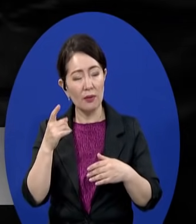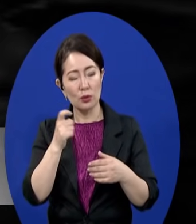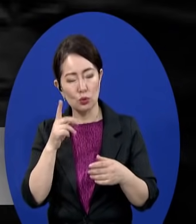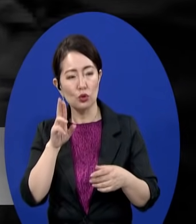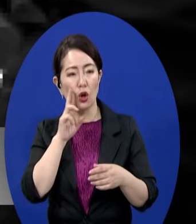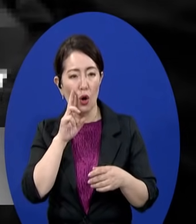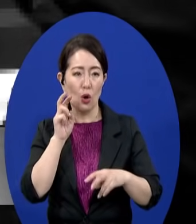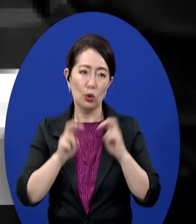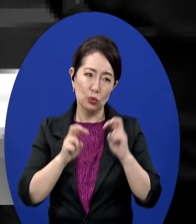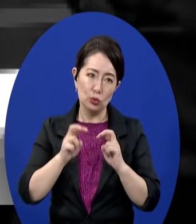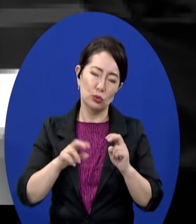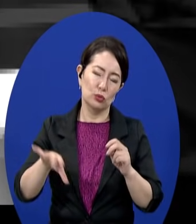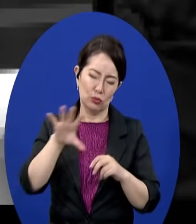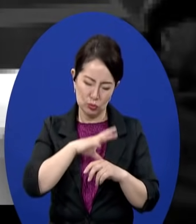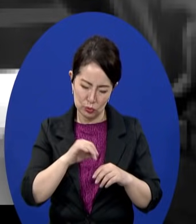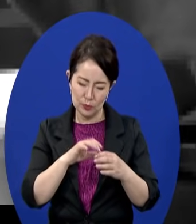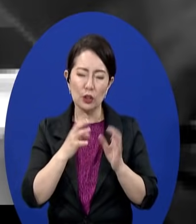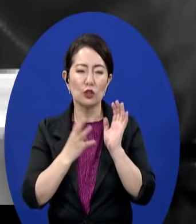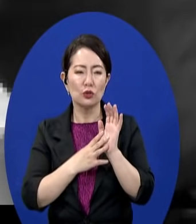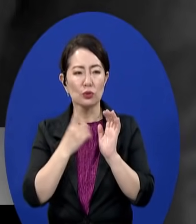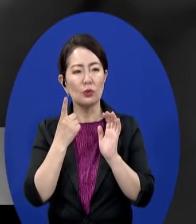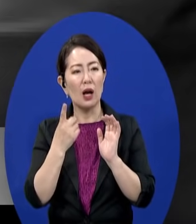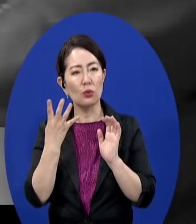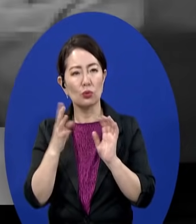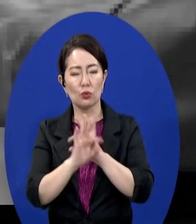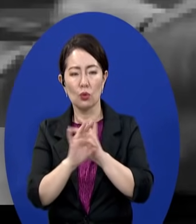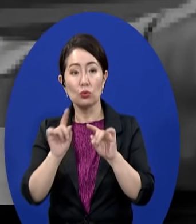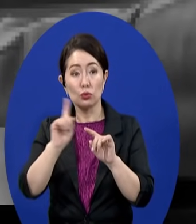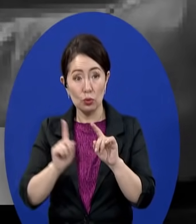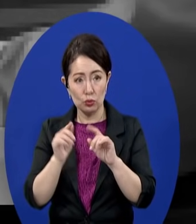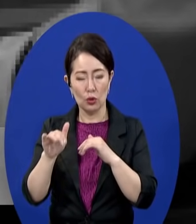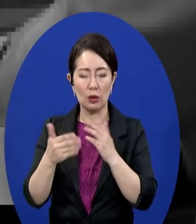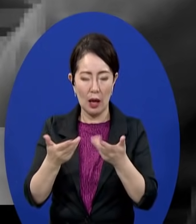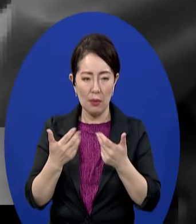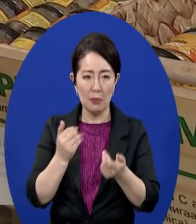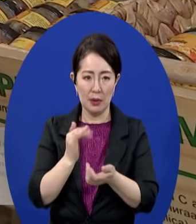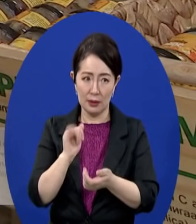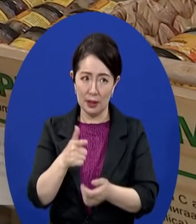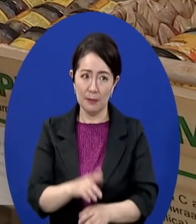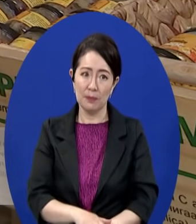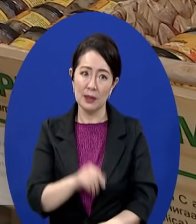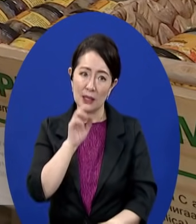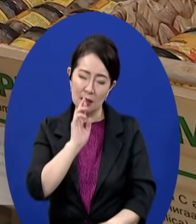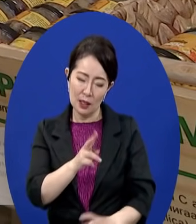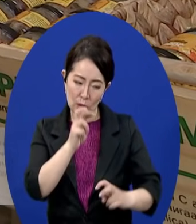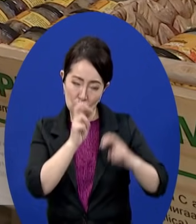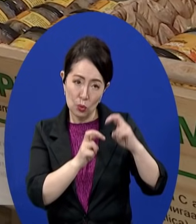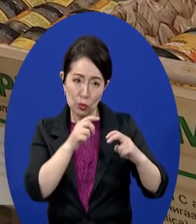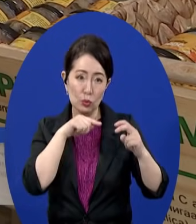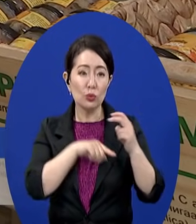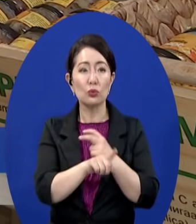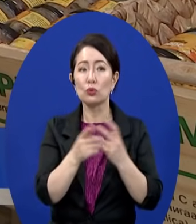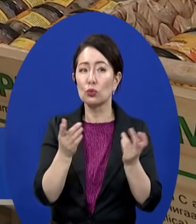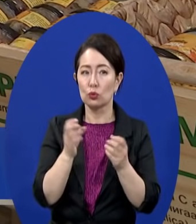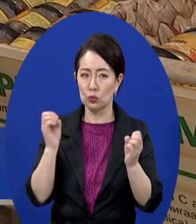хүнс, үйлдвэрлэл үйлчлэхэд тэргуутэ 914 төрлийн зөвшөөрөл олгогдож байна. Яг үйлдвэрлэлийн тэр процесс дээр нь бол